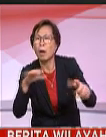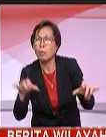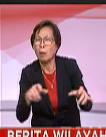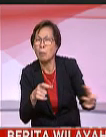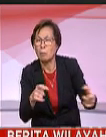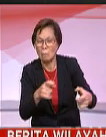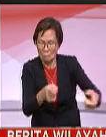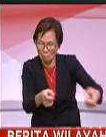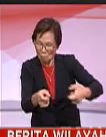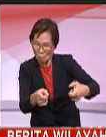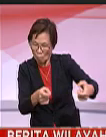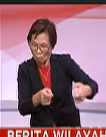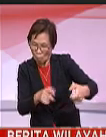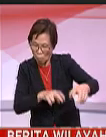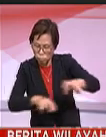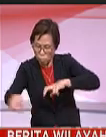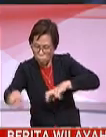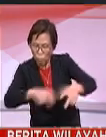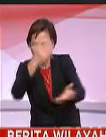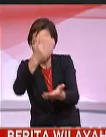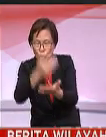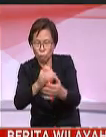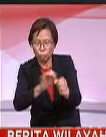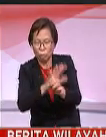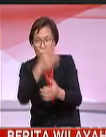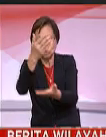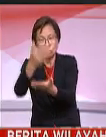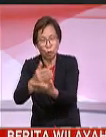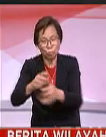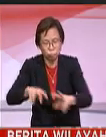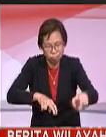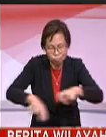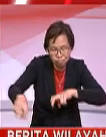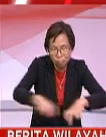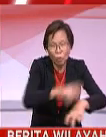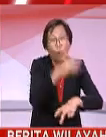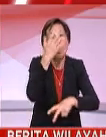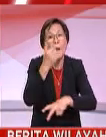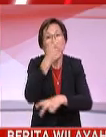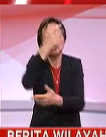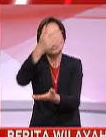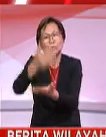mengawal pergerakan dalam usaha mengekang penularan COVID-19.